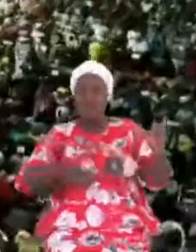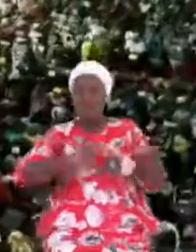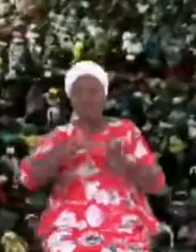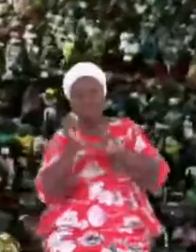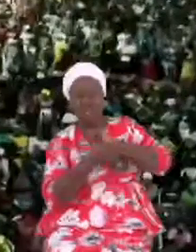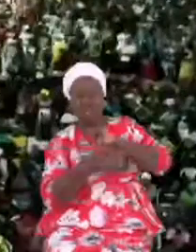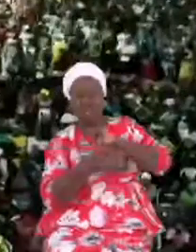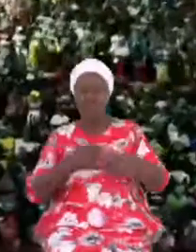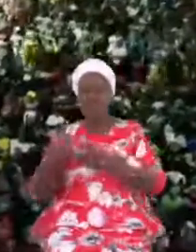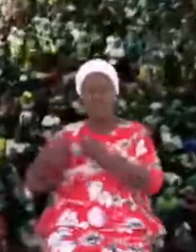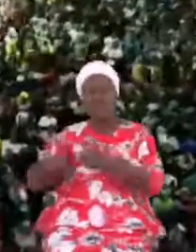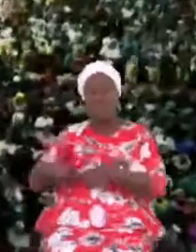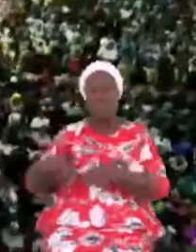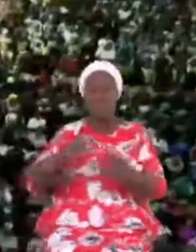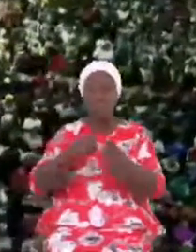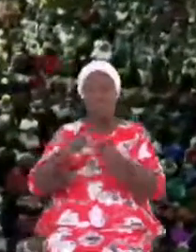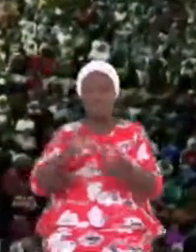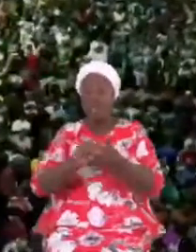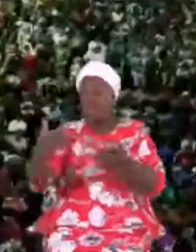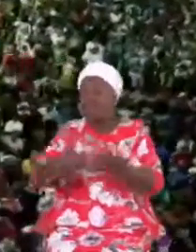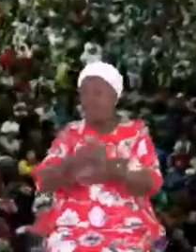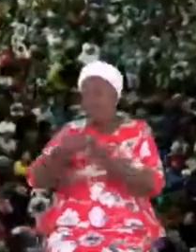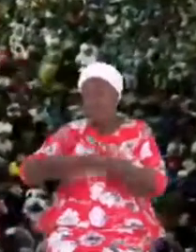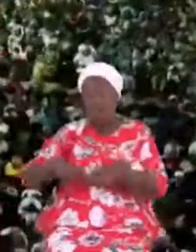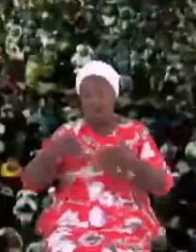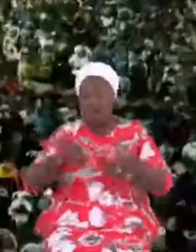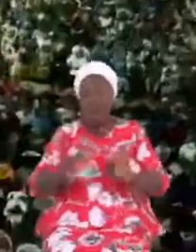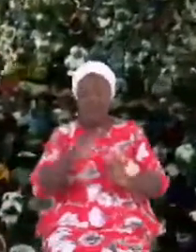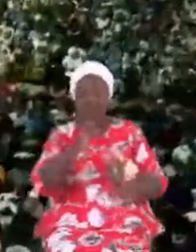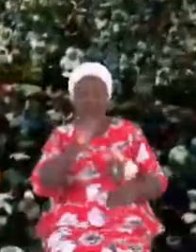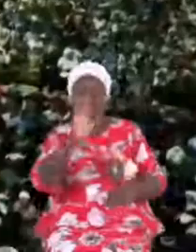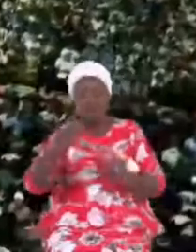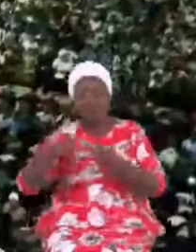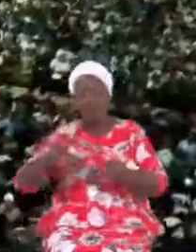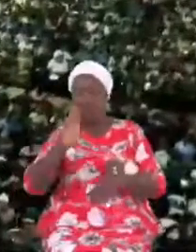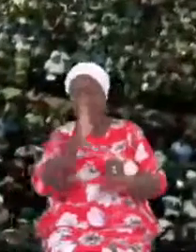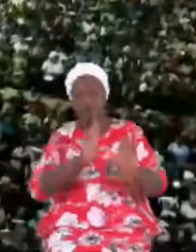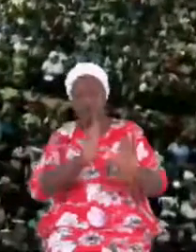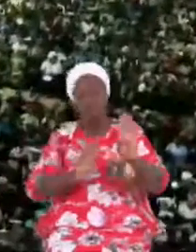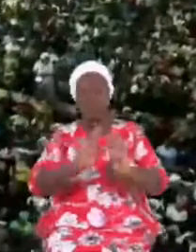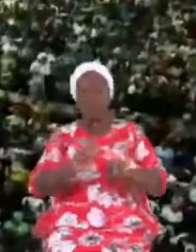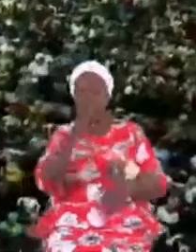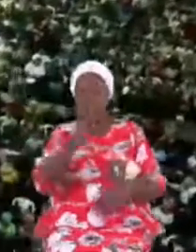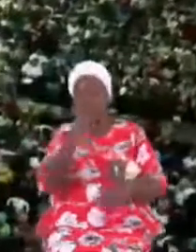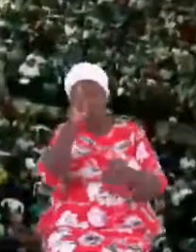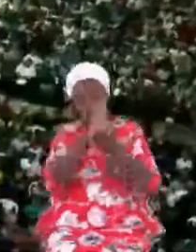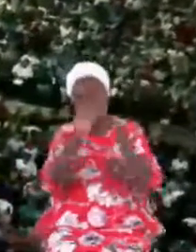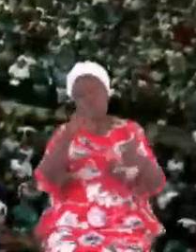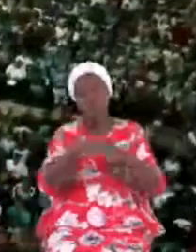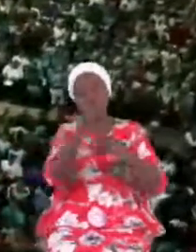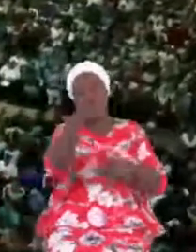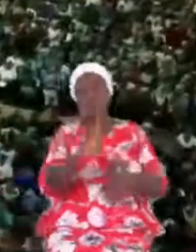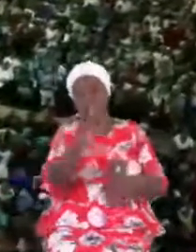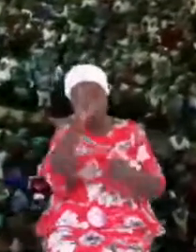Seigneur, change mon cœur, ce nouveau cœur, que votre cœur ne se trouble point. Croyez en Dieu